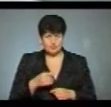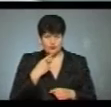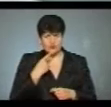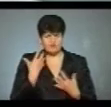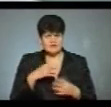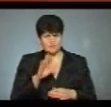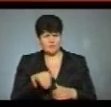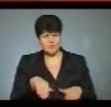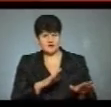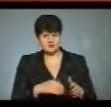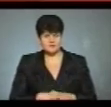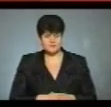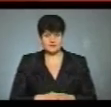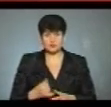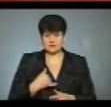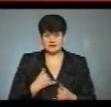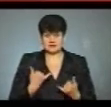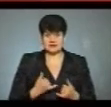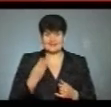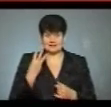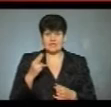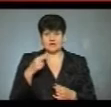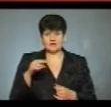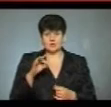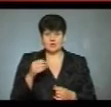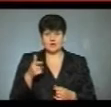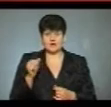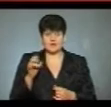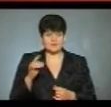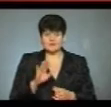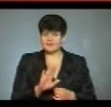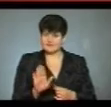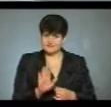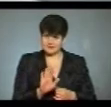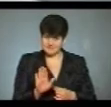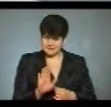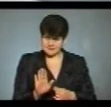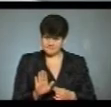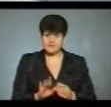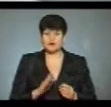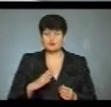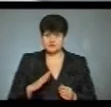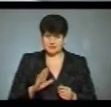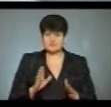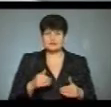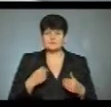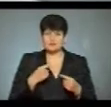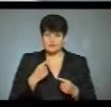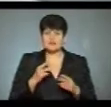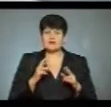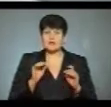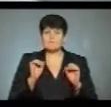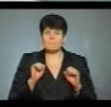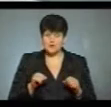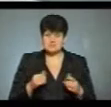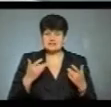до побачення. Ну, в нас зараз діє механізм, тобто три догани, так, можливо... Ні. Давайте будемо говорити так. Як можна